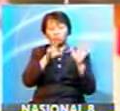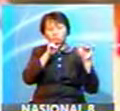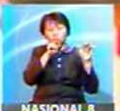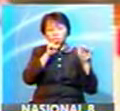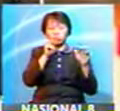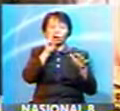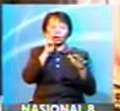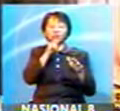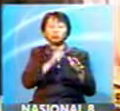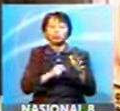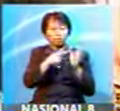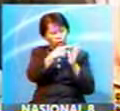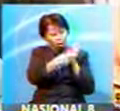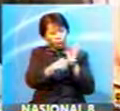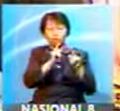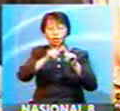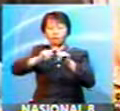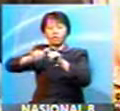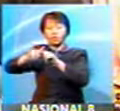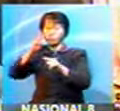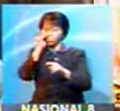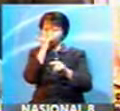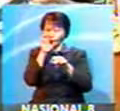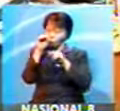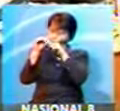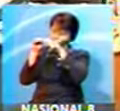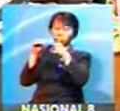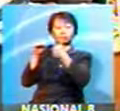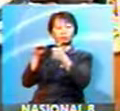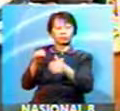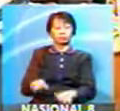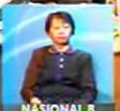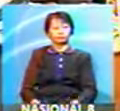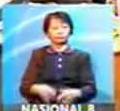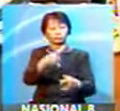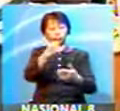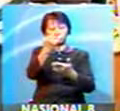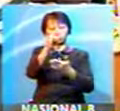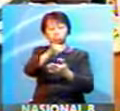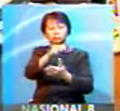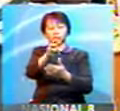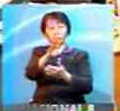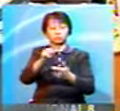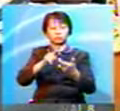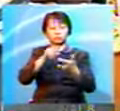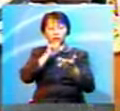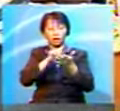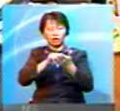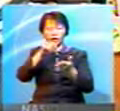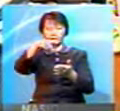tua. Hulu macam kalau hulu keris, jawa demam, ayam teling, ayam